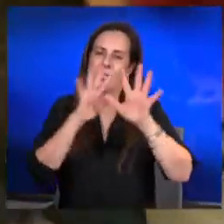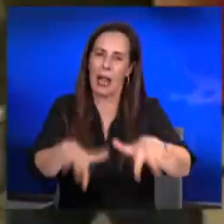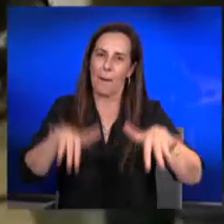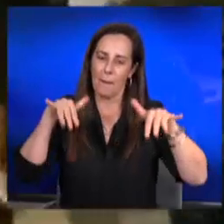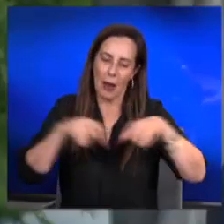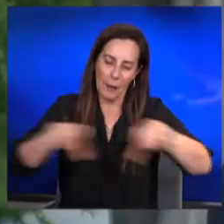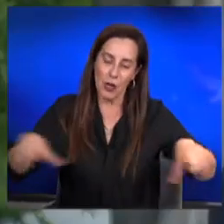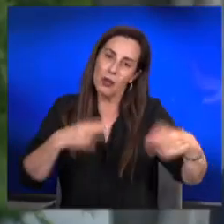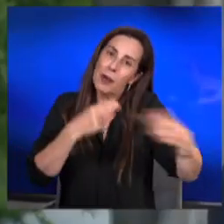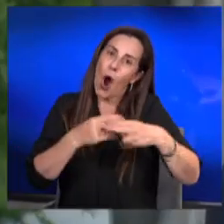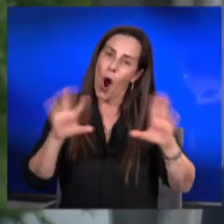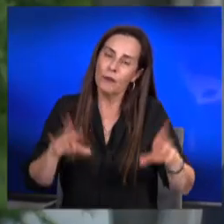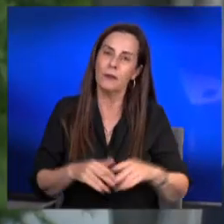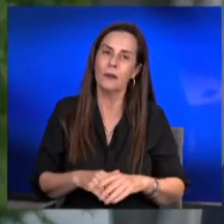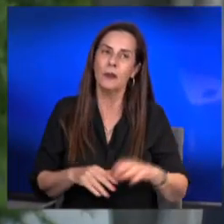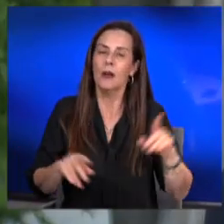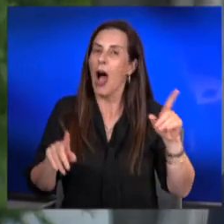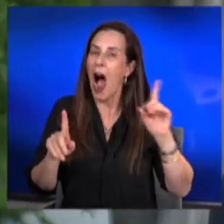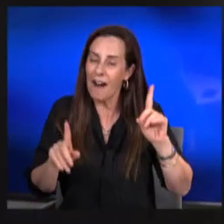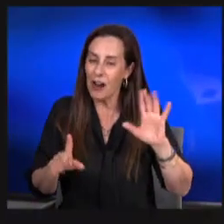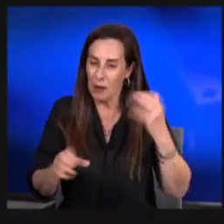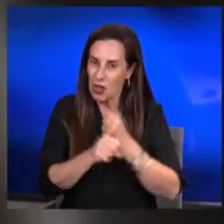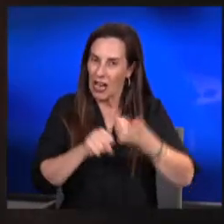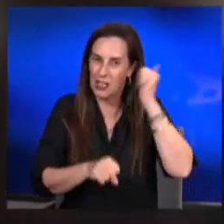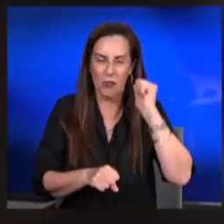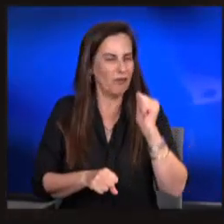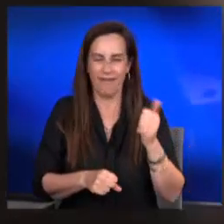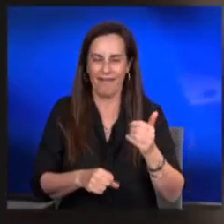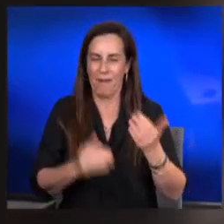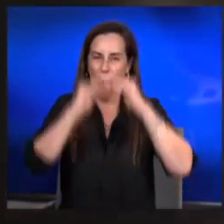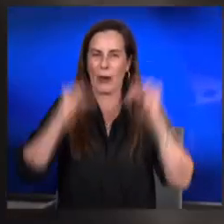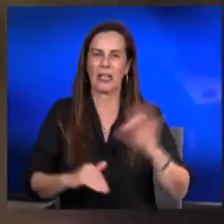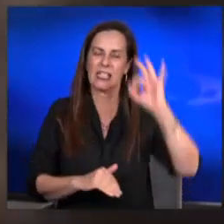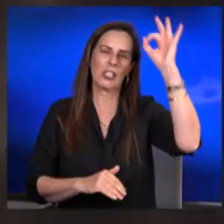הקרובה. מעשים כמו אתמול, כמובן שמרחיקים את זה.